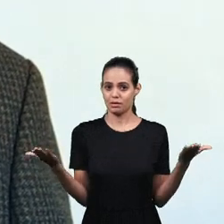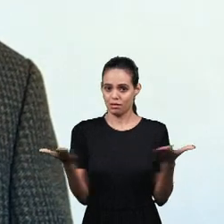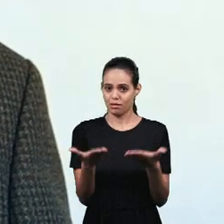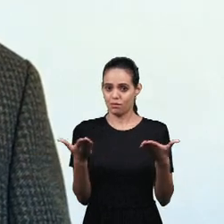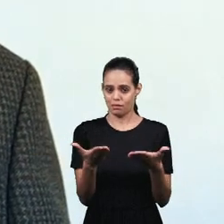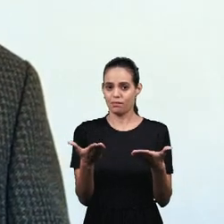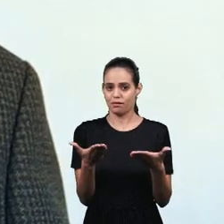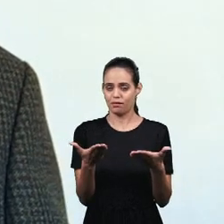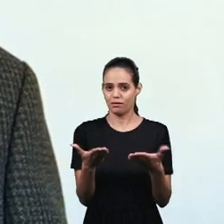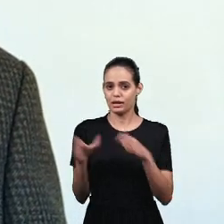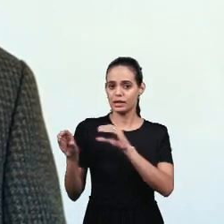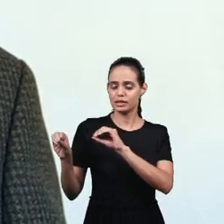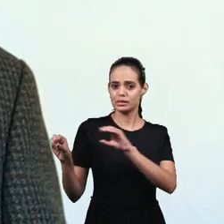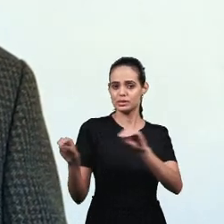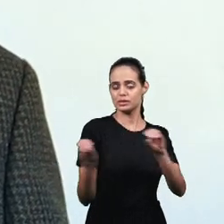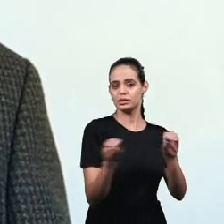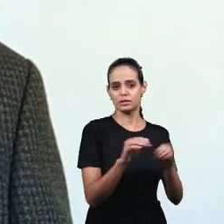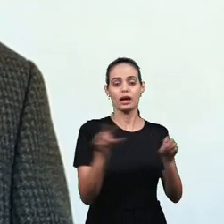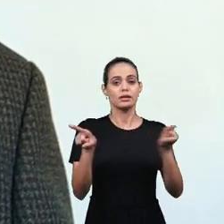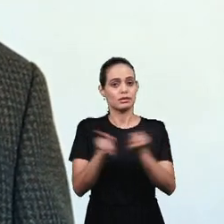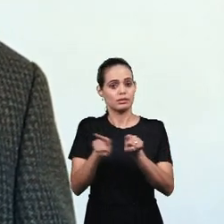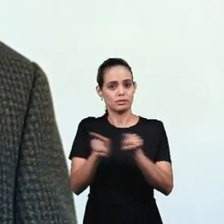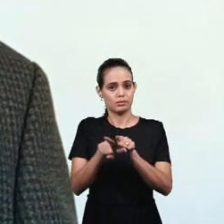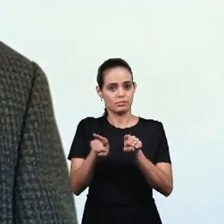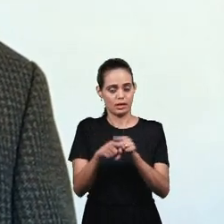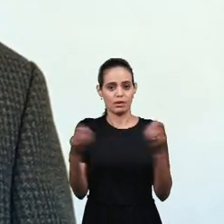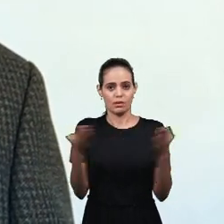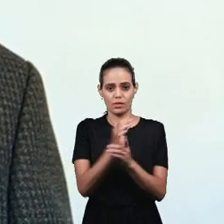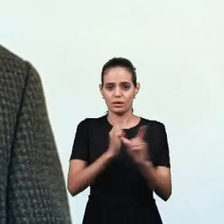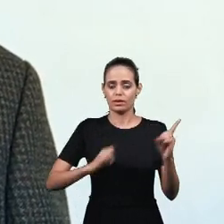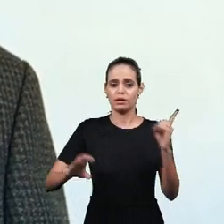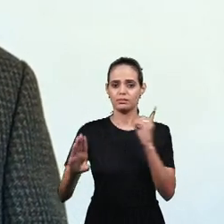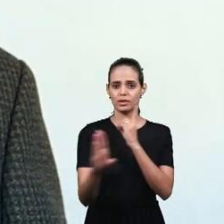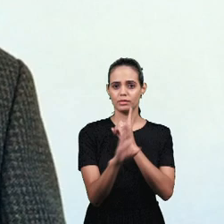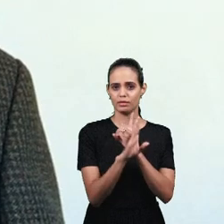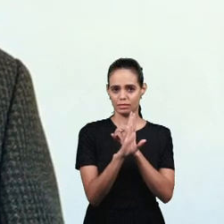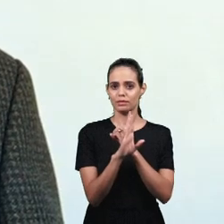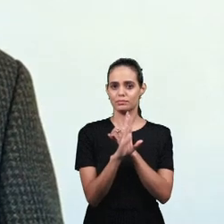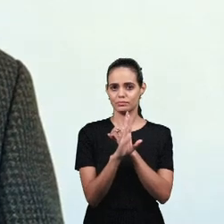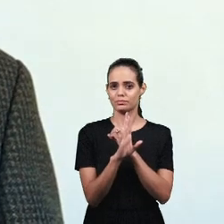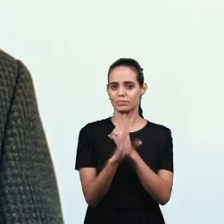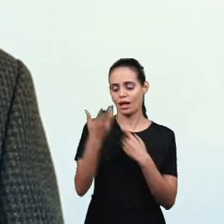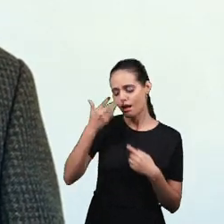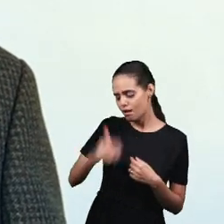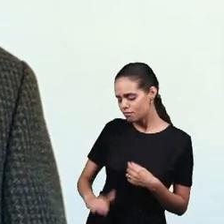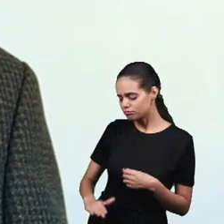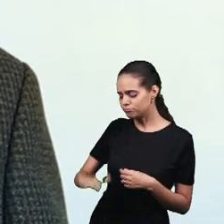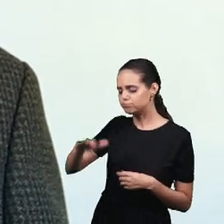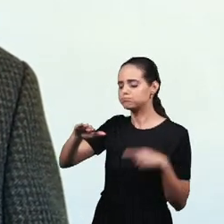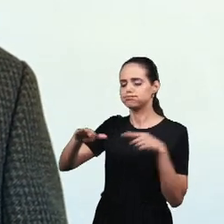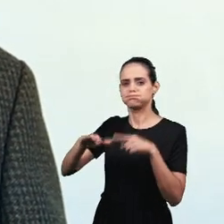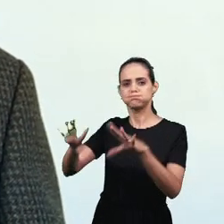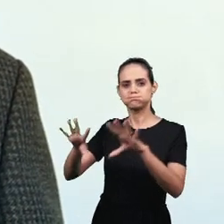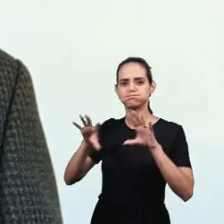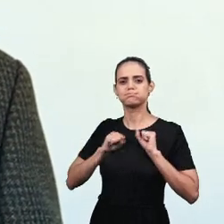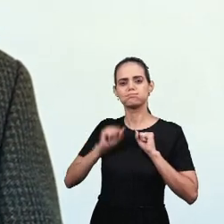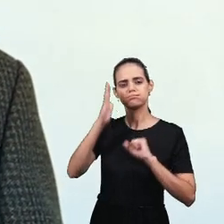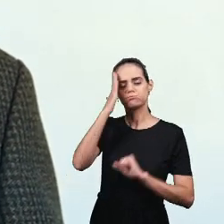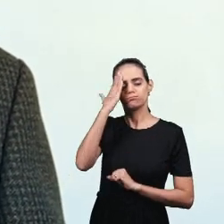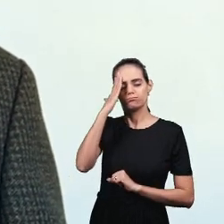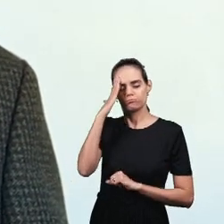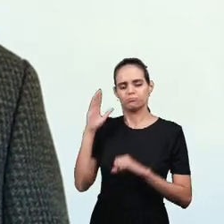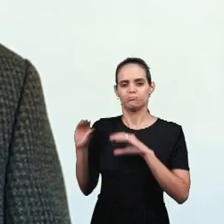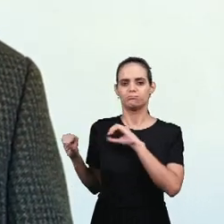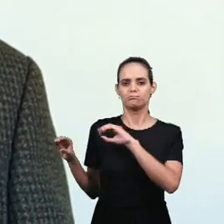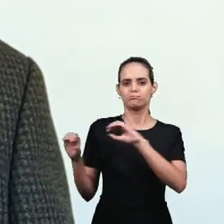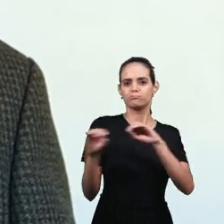l'étude qui va être donnée ici dans l'école biblique dominicale afin que nos enfants puissent assimiler l'enseignement et grandir dans la connaissance de ta parole. Nous prions